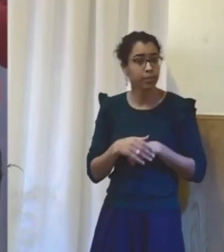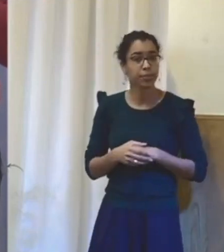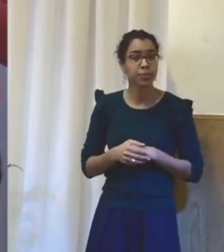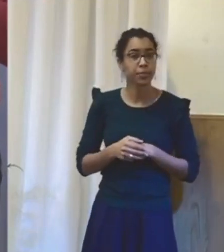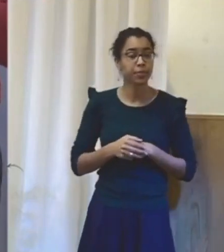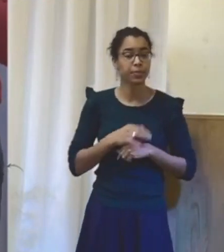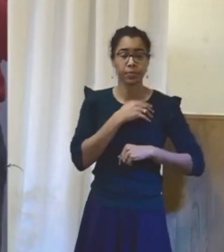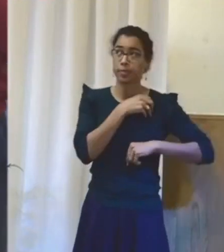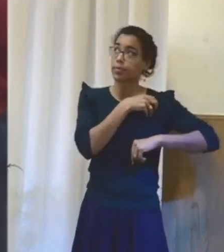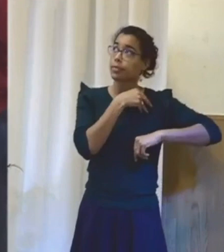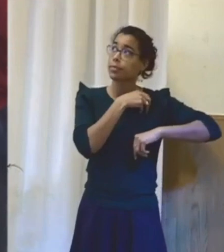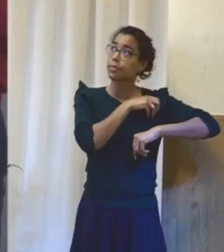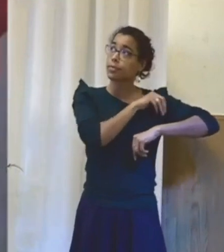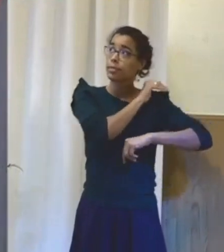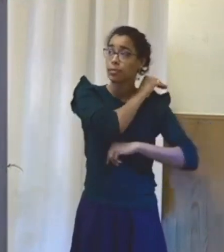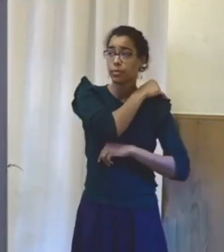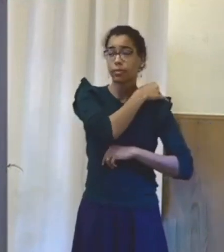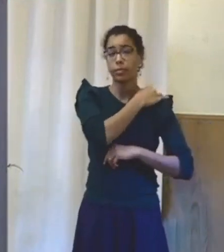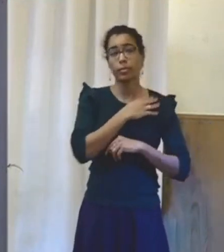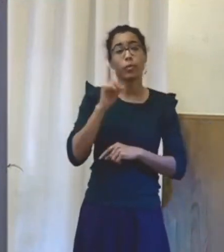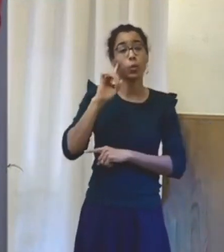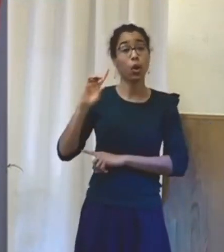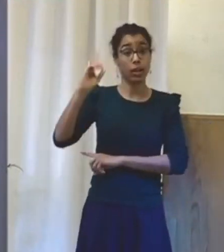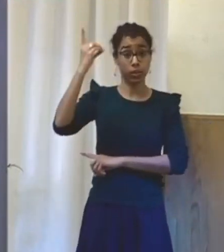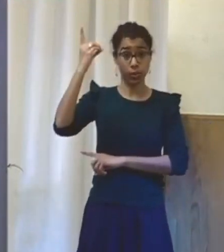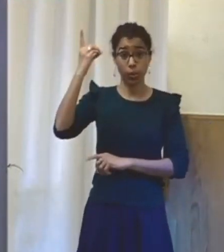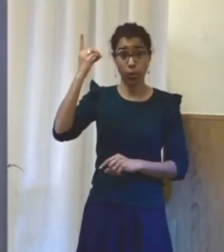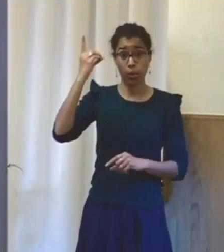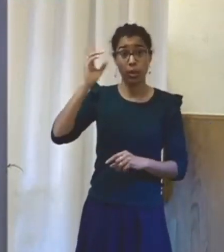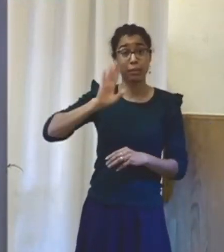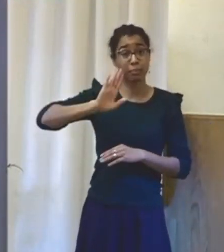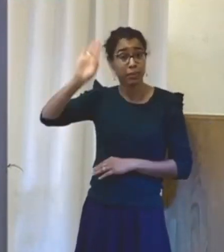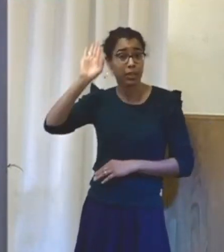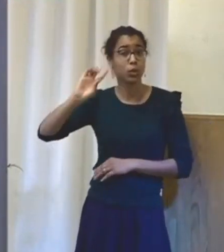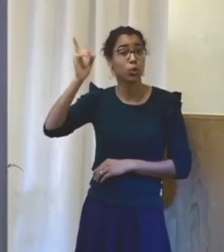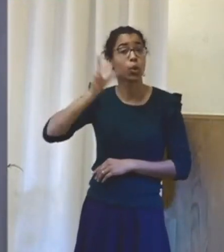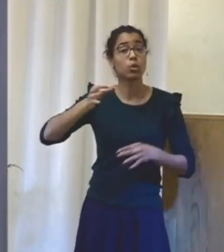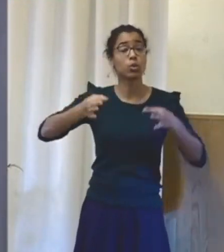Parce que Dieu est un Dieu de justice.